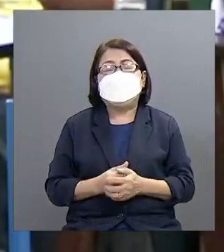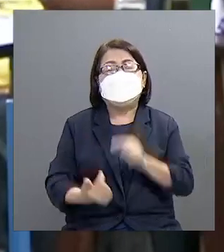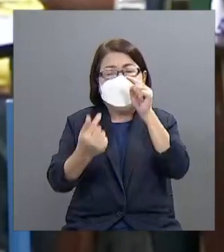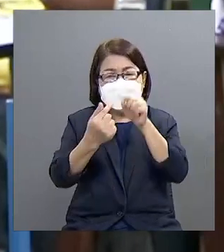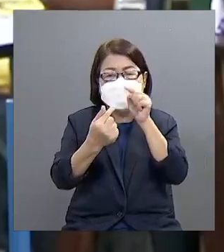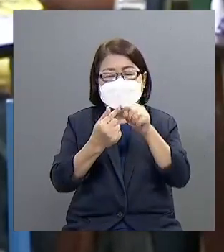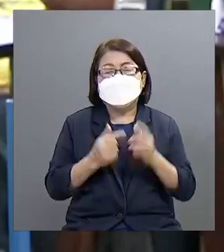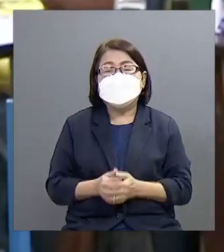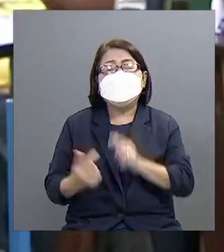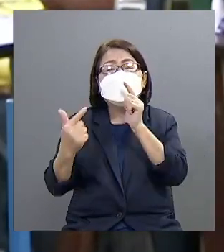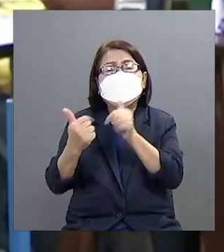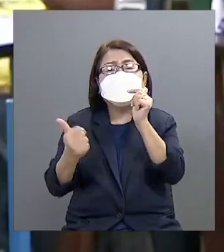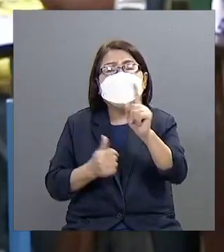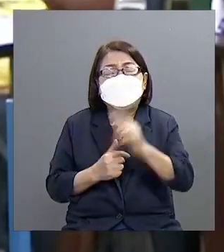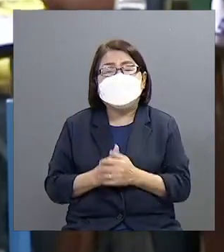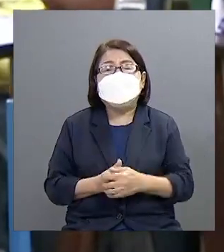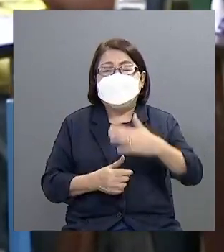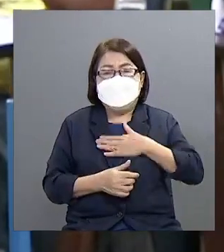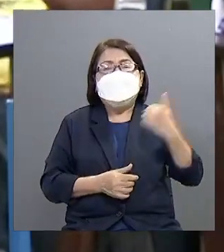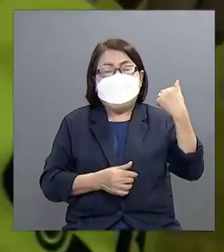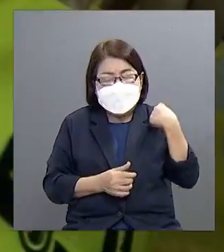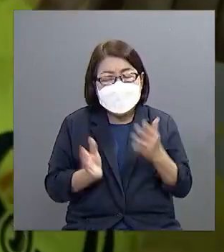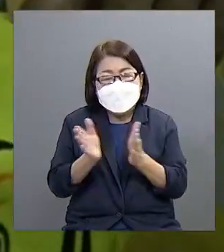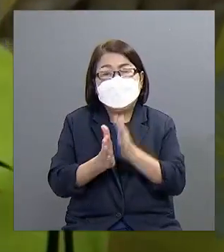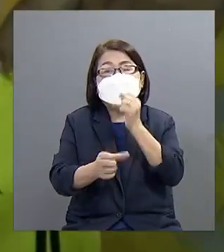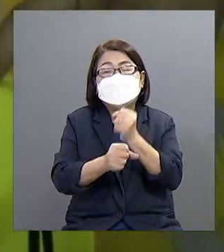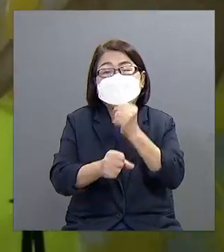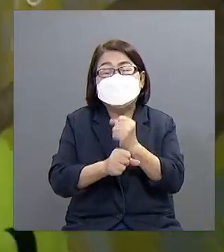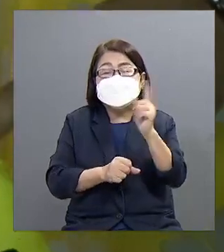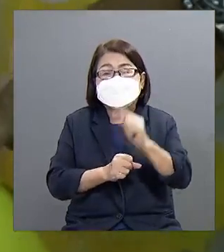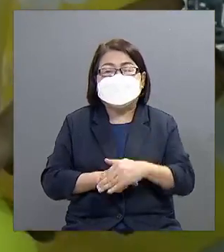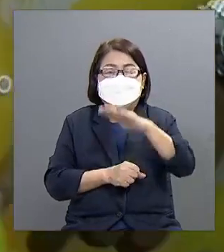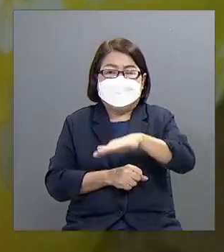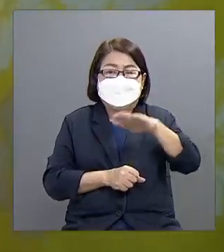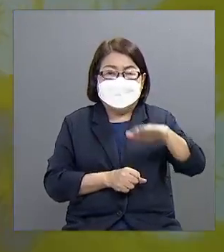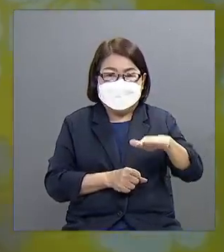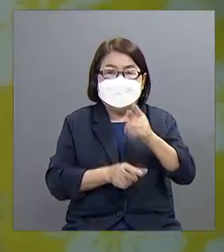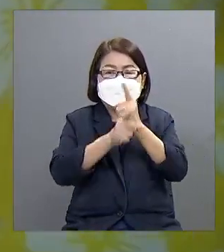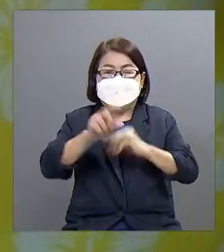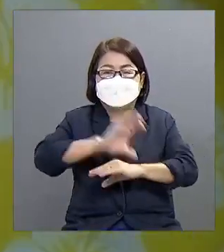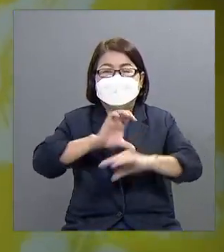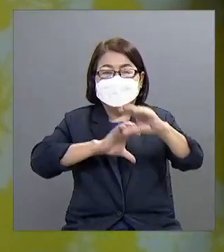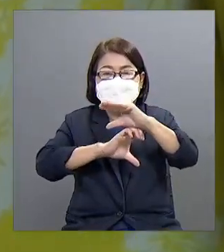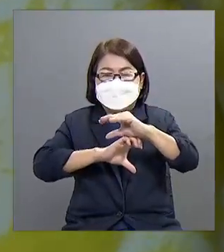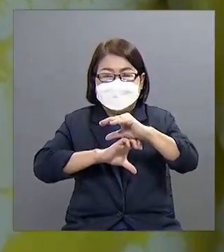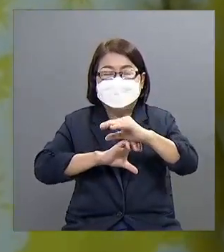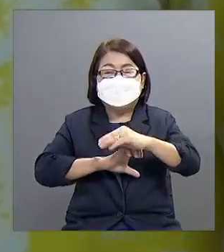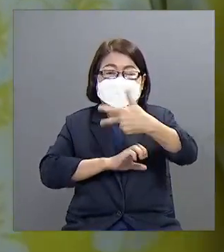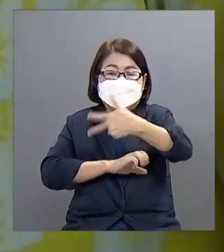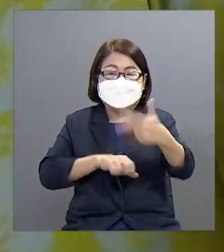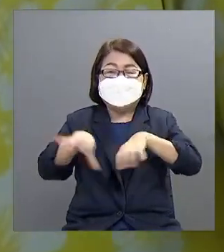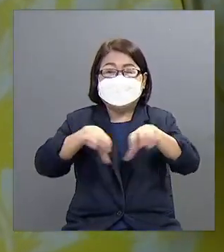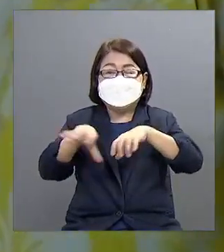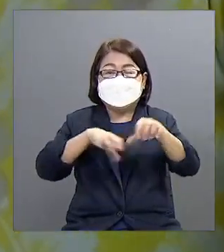มีและทำงานร่วมกับใครก็คือเด็กๆในโครงการหนูน้อยเจ้าเวหาที่เติบโตนะครับจากจบป